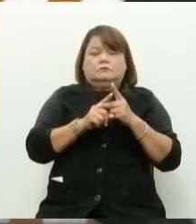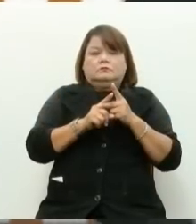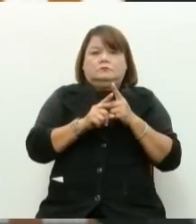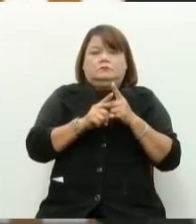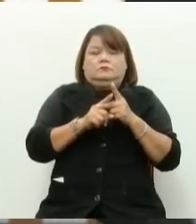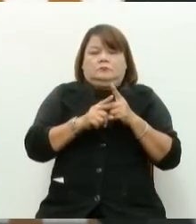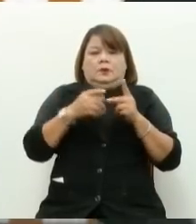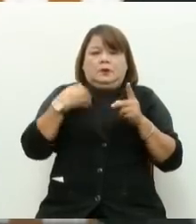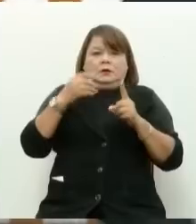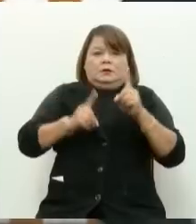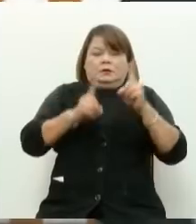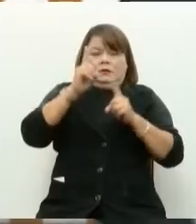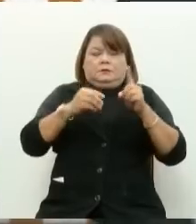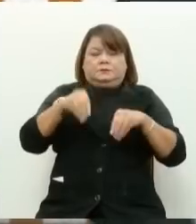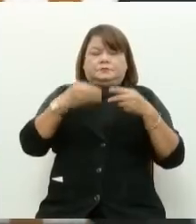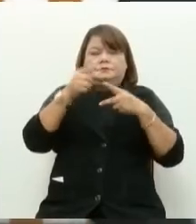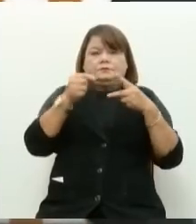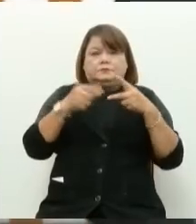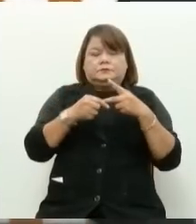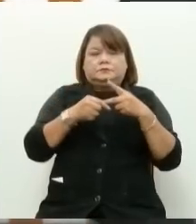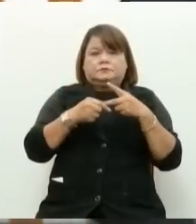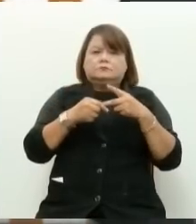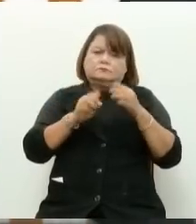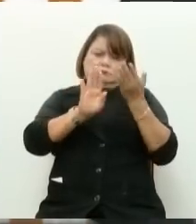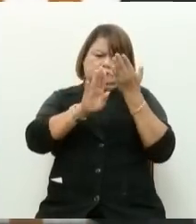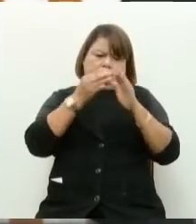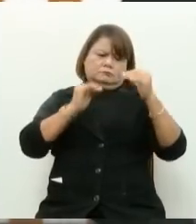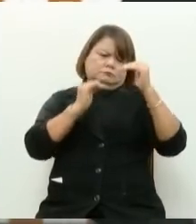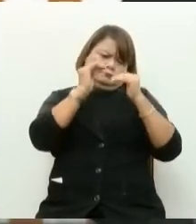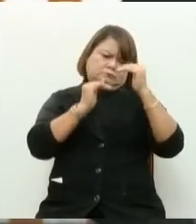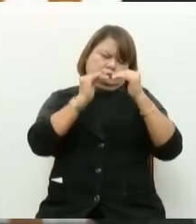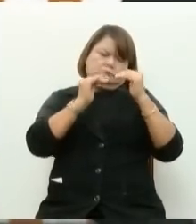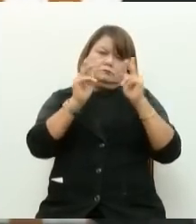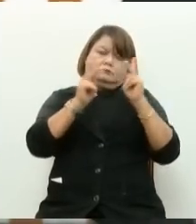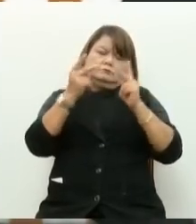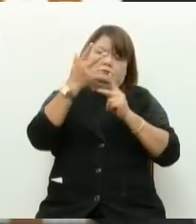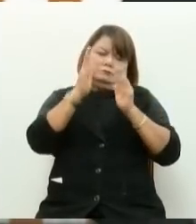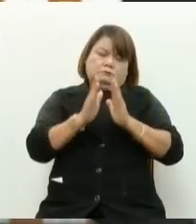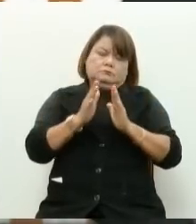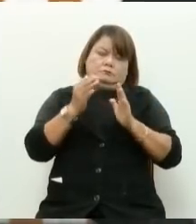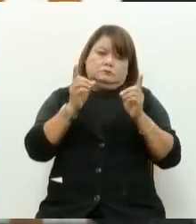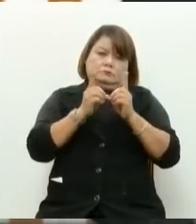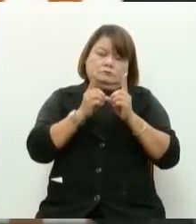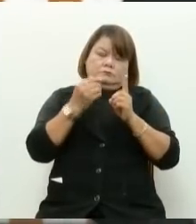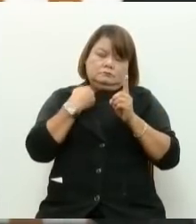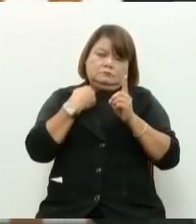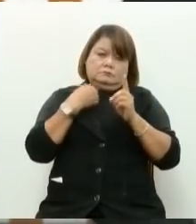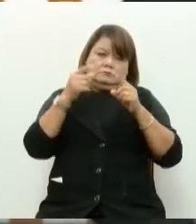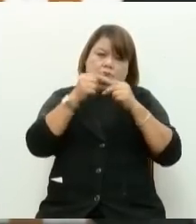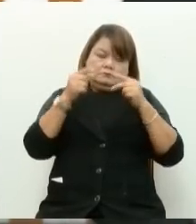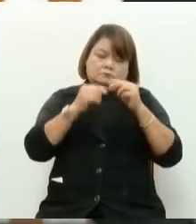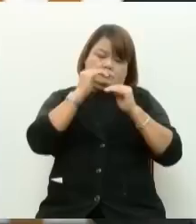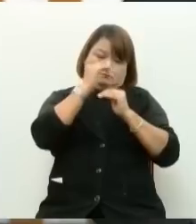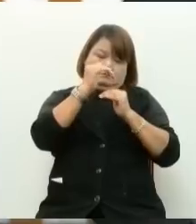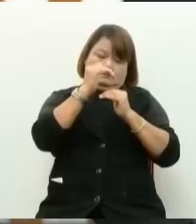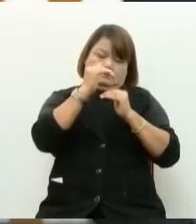การประเมินและให้คะแนนออกมาปรากฏว่าพอมาเทียบเคียงดูคะแนนจากกรรมการ3ท่านนะคะพบว่ามีการให้คะแนนที่มีช่วงของ